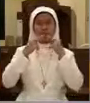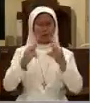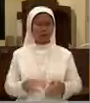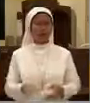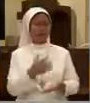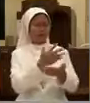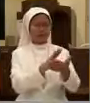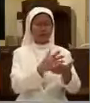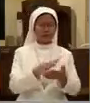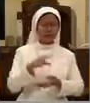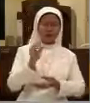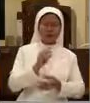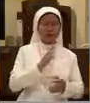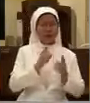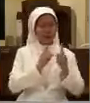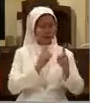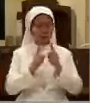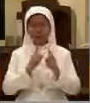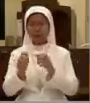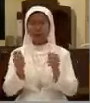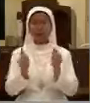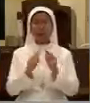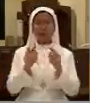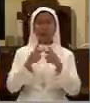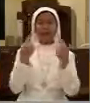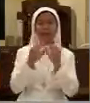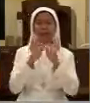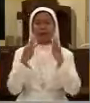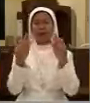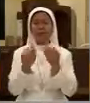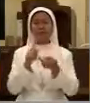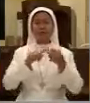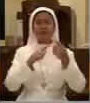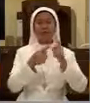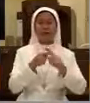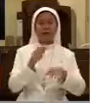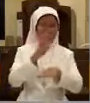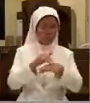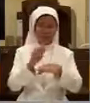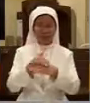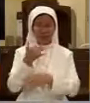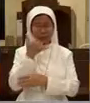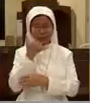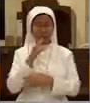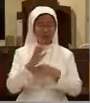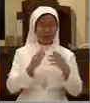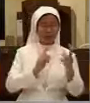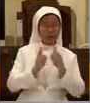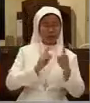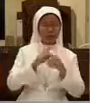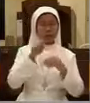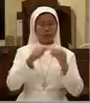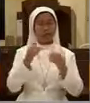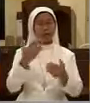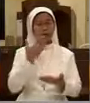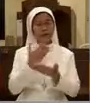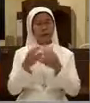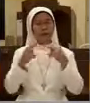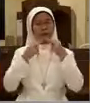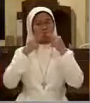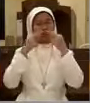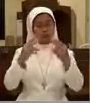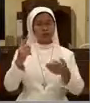Lahat na ng kamag-anak, lahat na ng kaibigan, tatawagan ninyo, no? To share the good